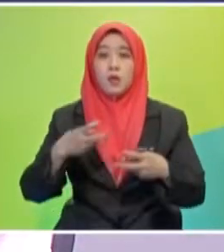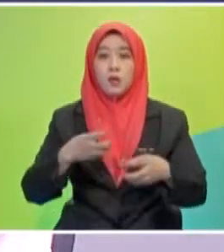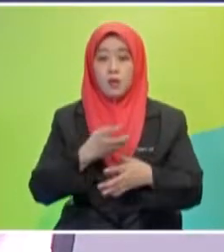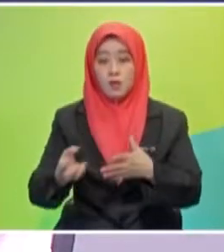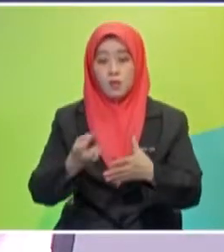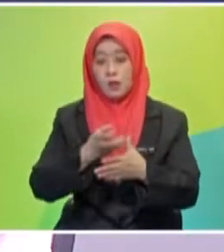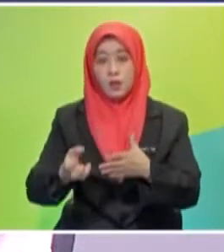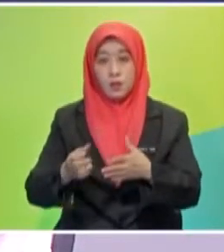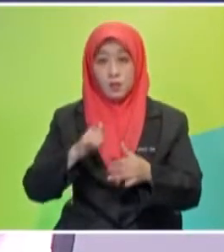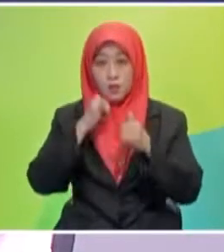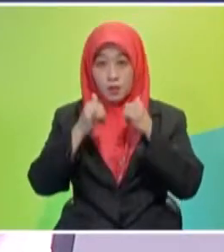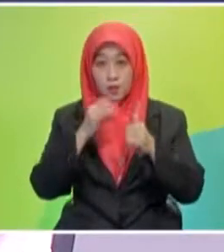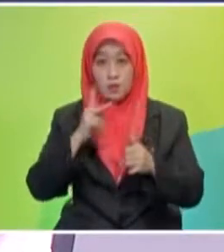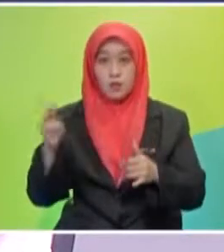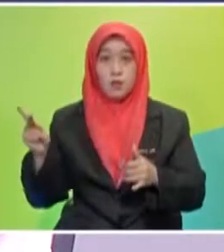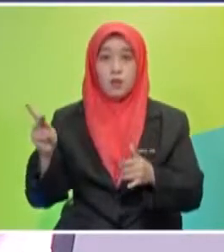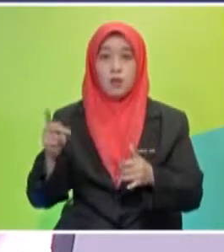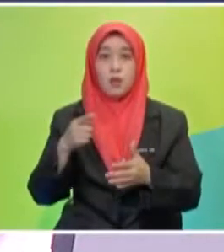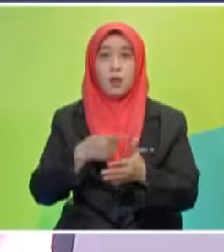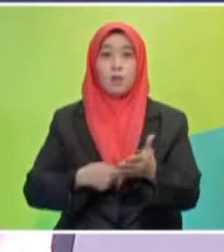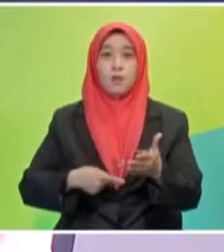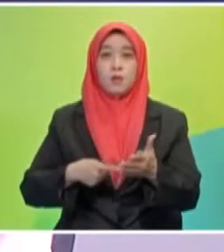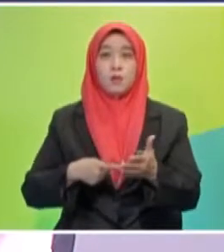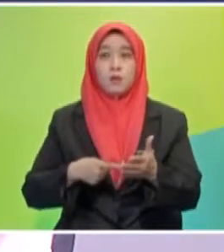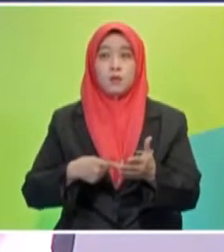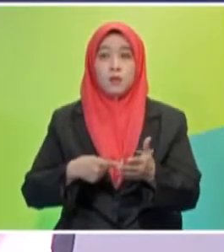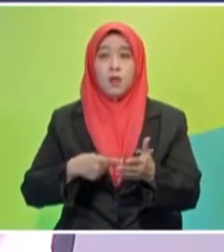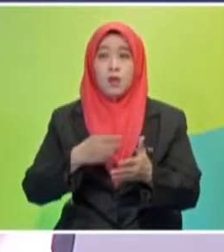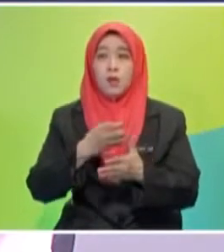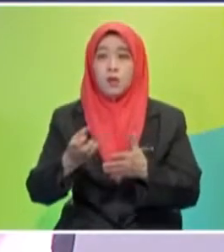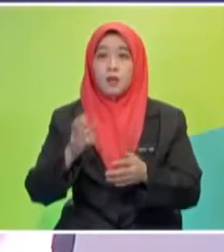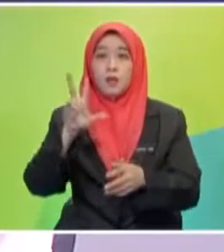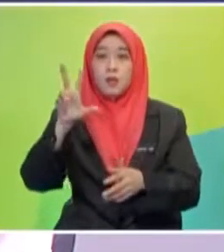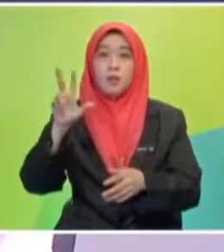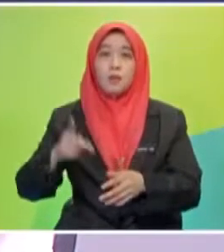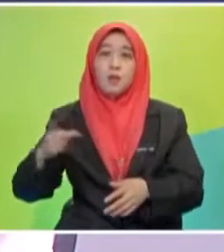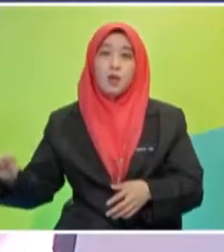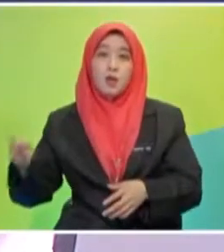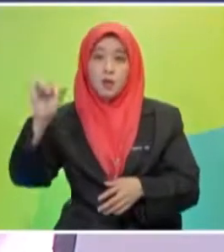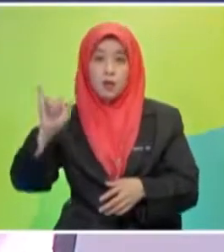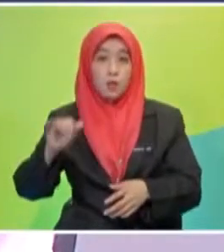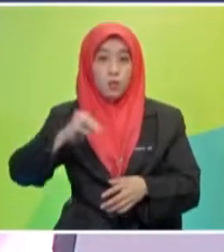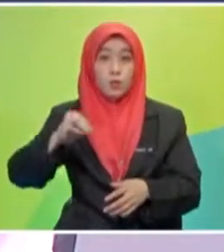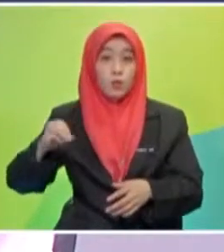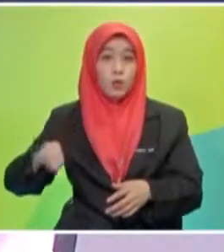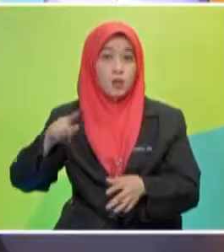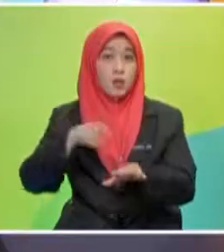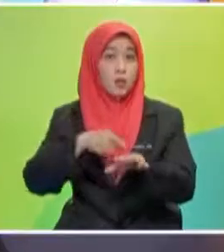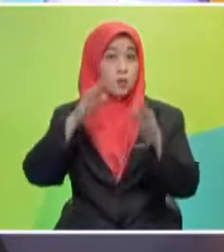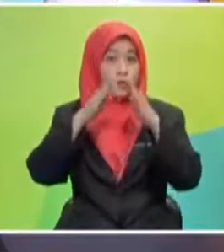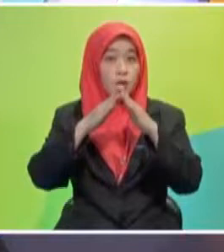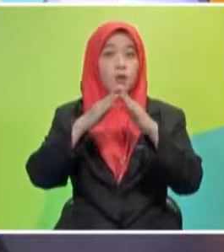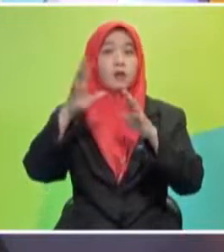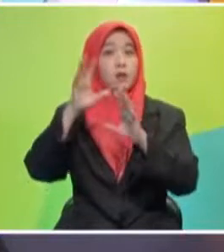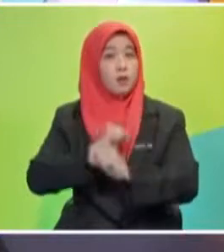komponen elektronika dan fungsinya bank yang tiga perkara yang murid di rumah ya karena paint Oke seharusnya